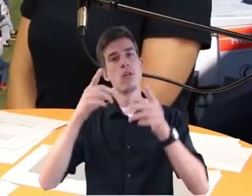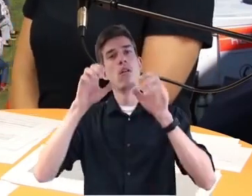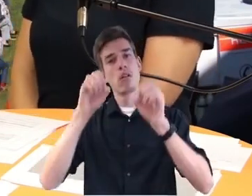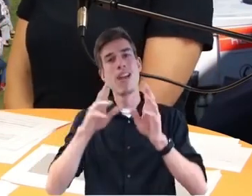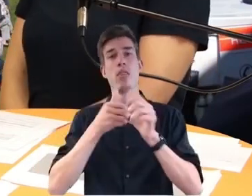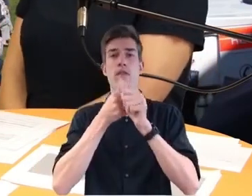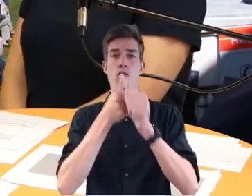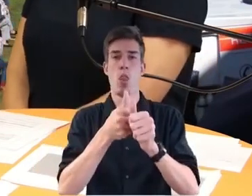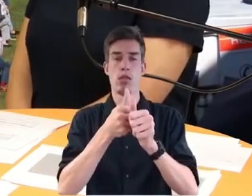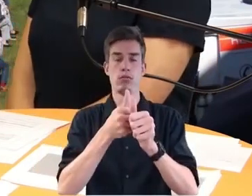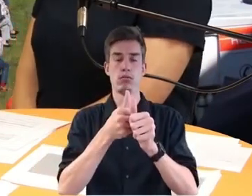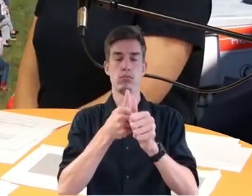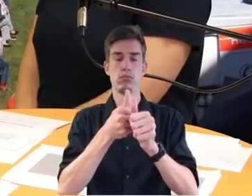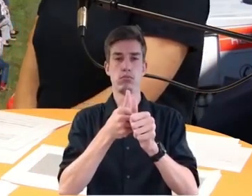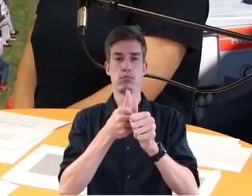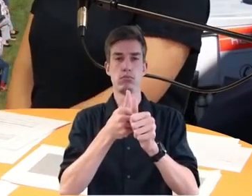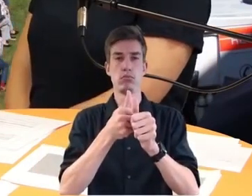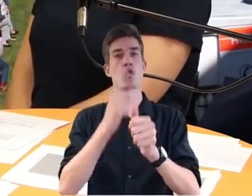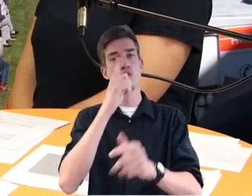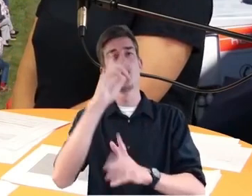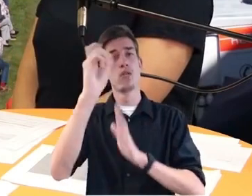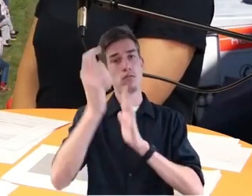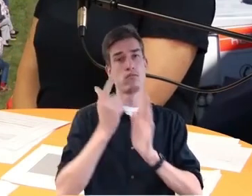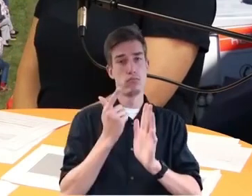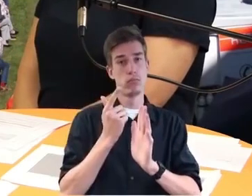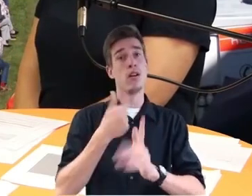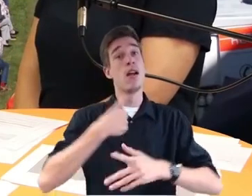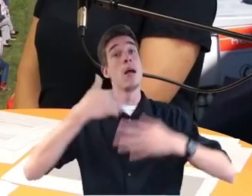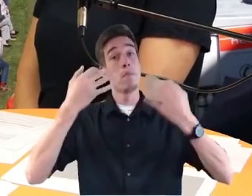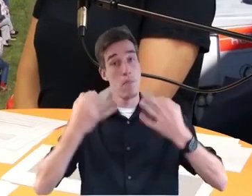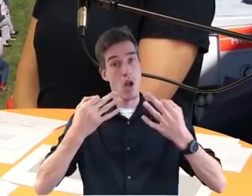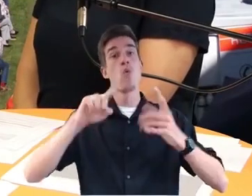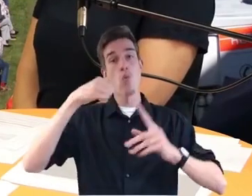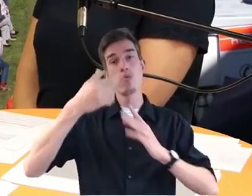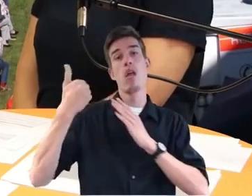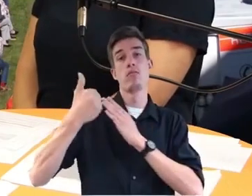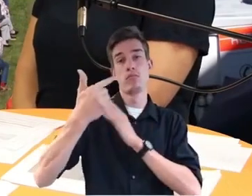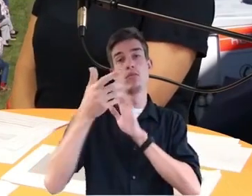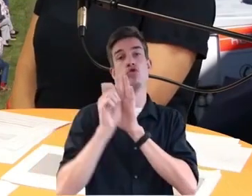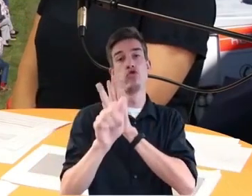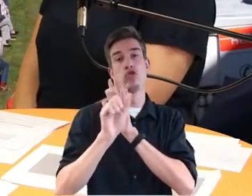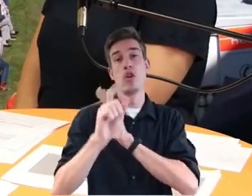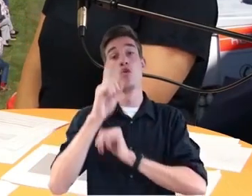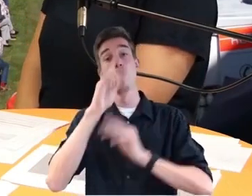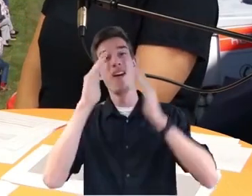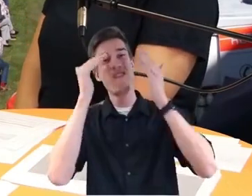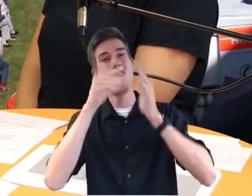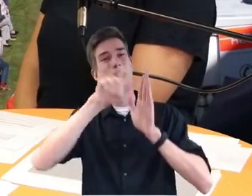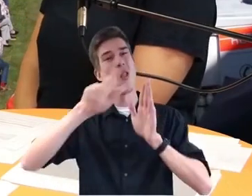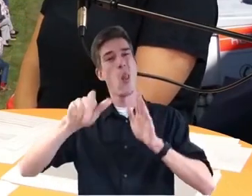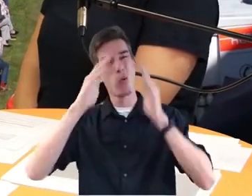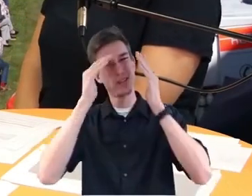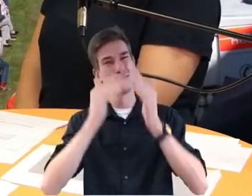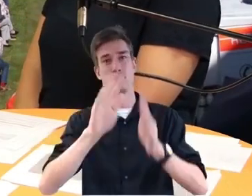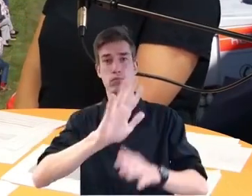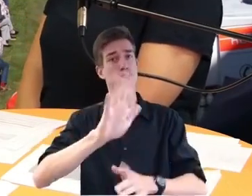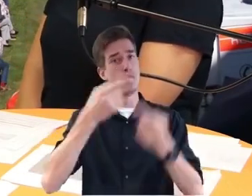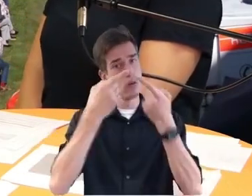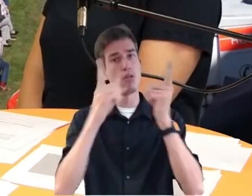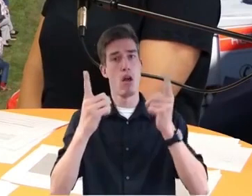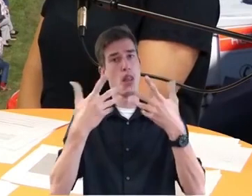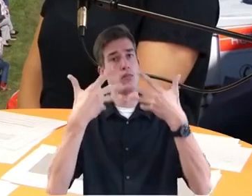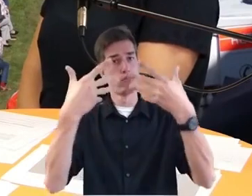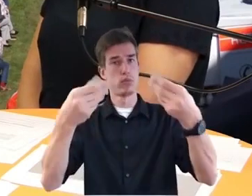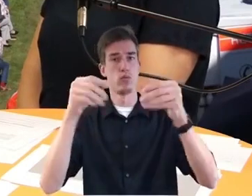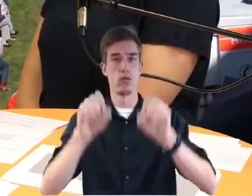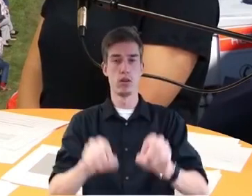Abonnent werden. Sie müssen uns nur schreiben, dass Sie es haben wollen. Also das ist nicht auf Fachleute beschränkt. Das kann jeder haben. Genau, und